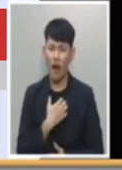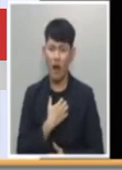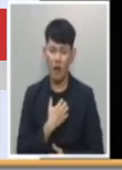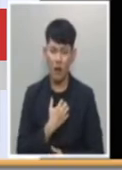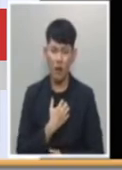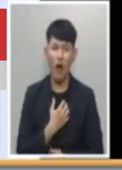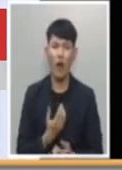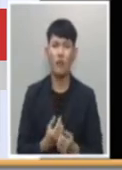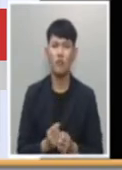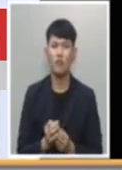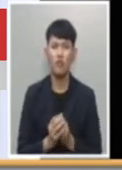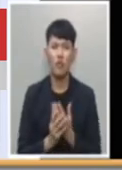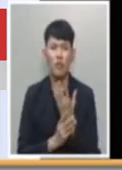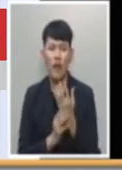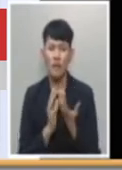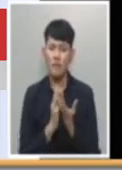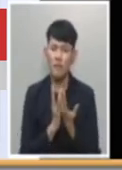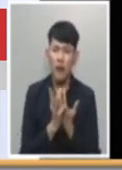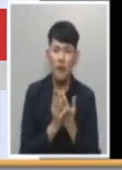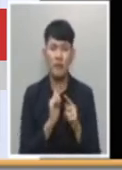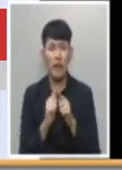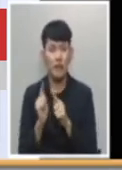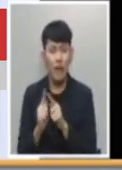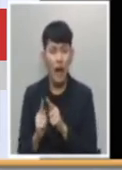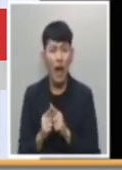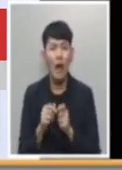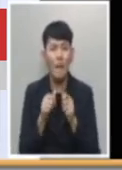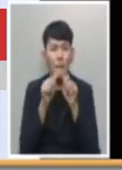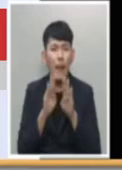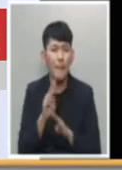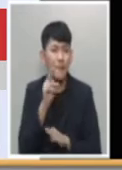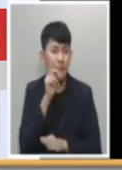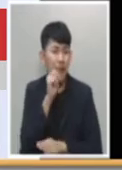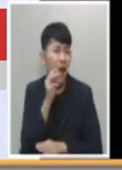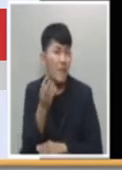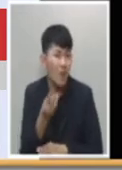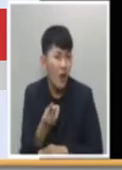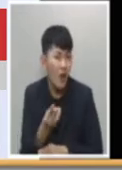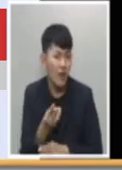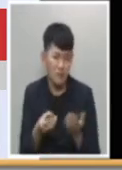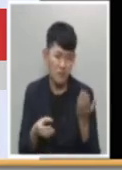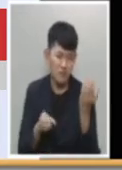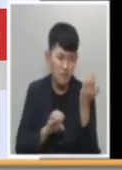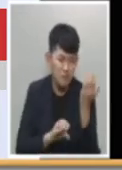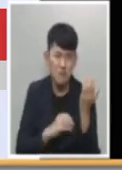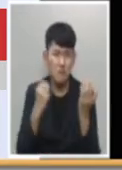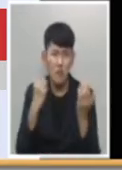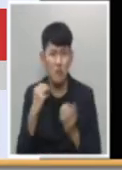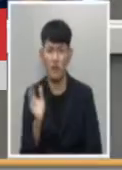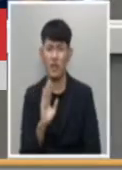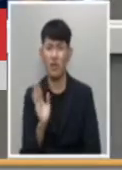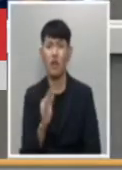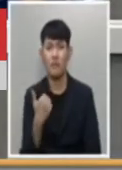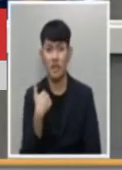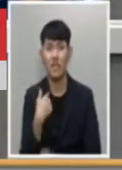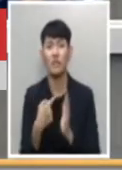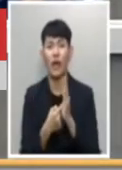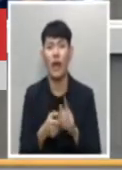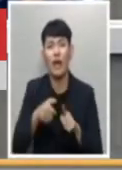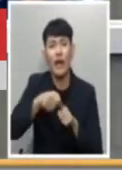ำน้อยครับนะครับปลูกพืชใช้น้ำน้อยนี่เดี๋ยวผมมีพืชใช้น้ำน้อยให้ท่านดูวันนี้ปลูกข้าวโพด